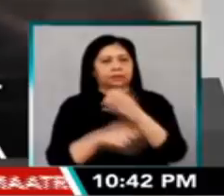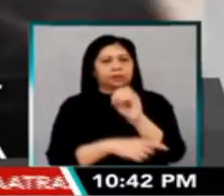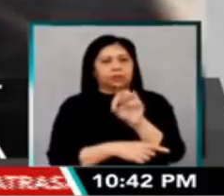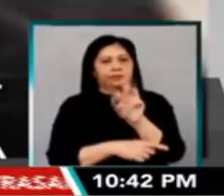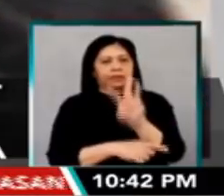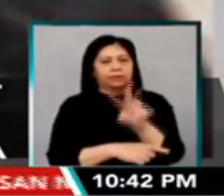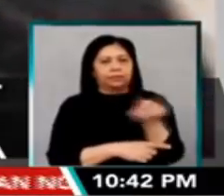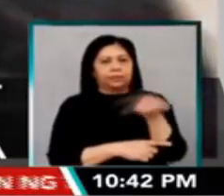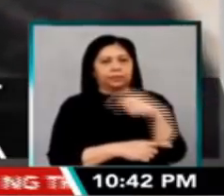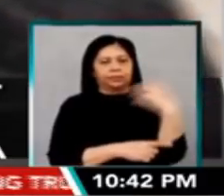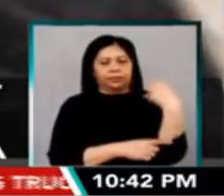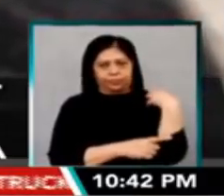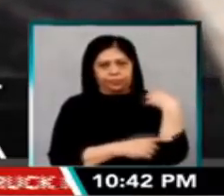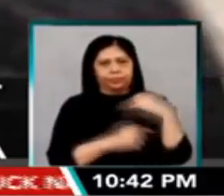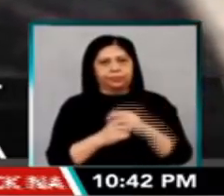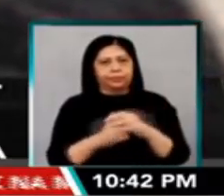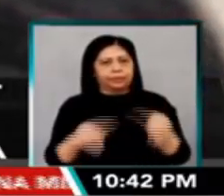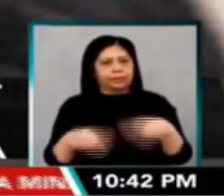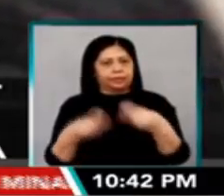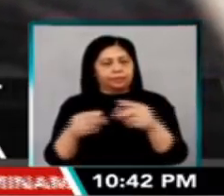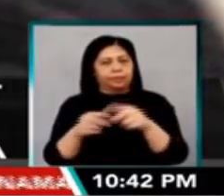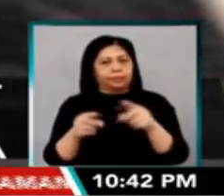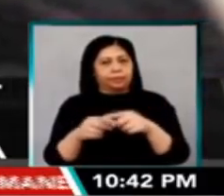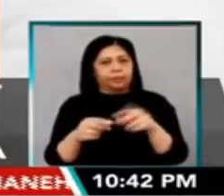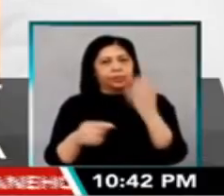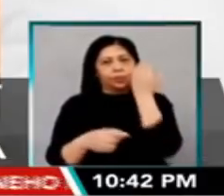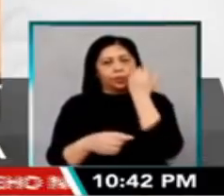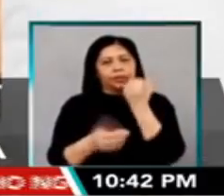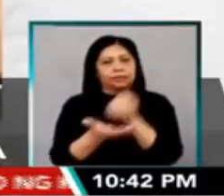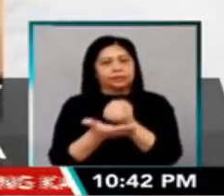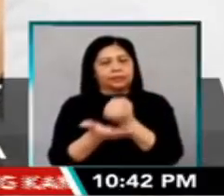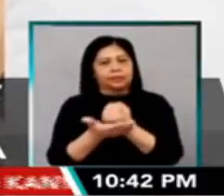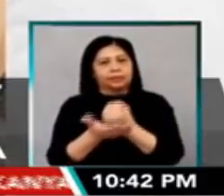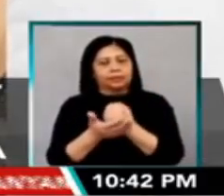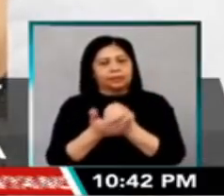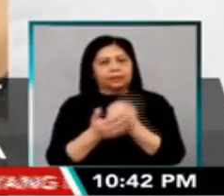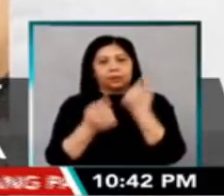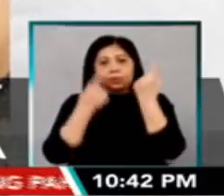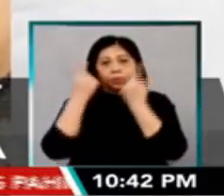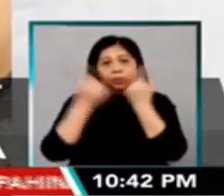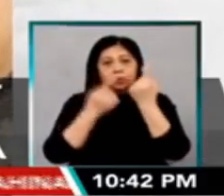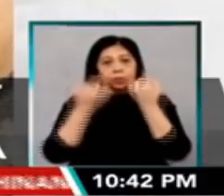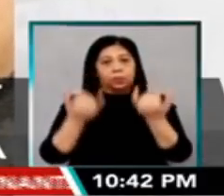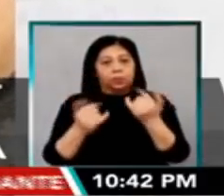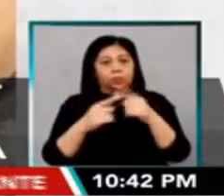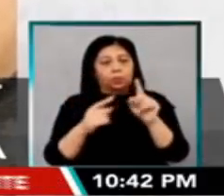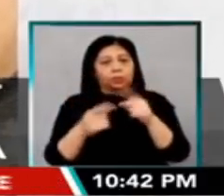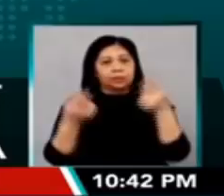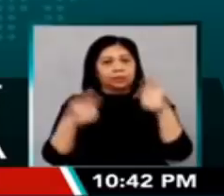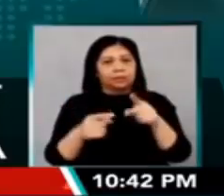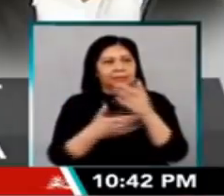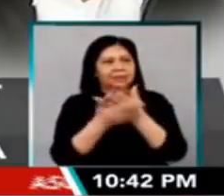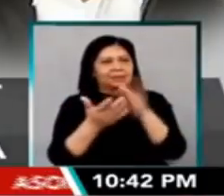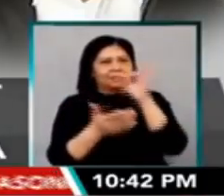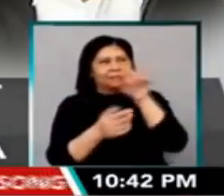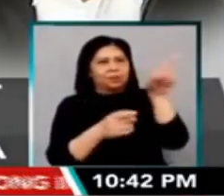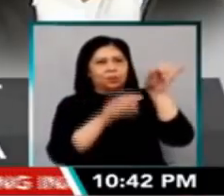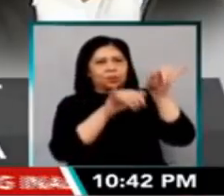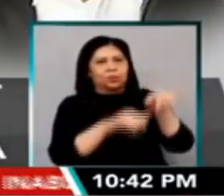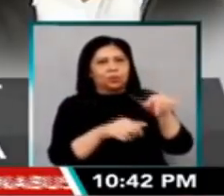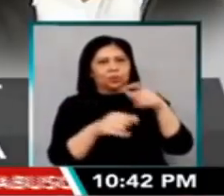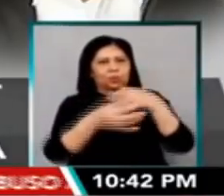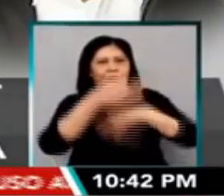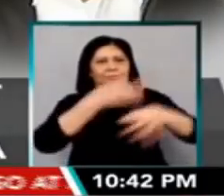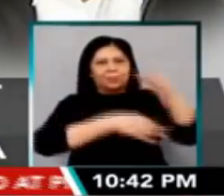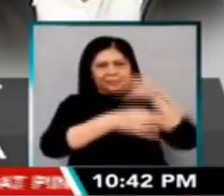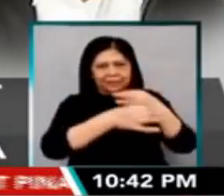amo. Ibinigay rin ang kulang nilang sahod. Ikinababahala nila ngayon ang sasapitin ng ilang Pilipinong pumalit sa kanila.